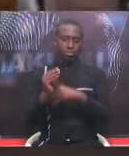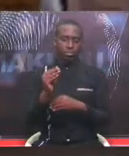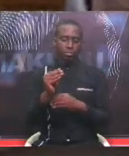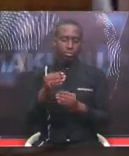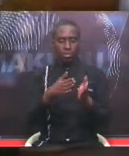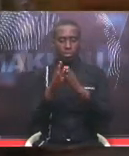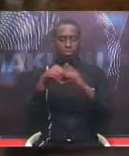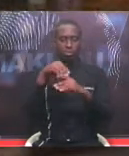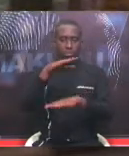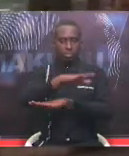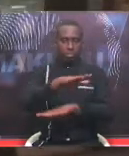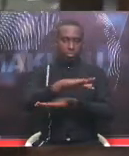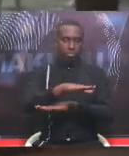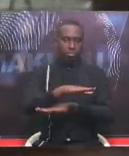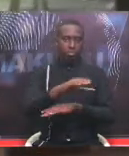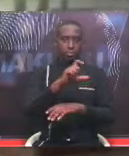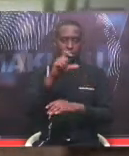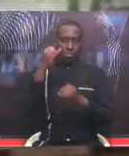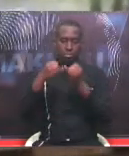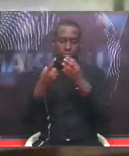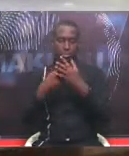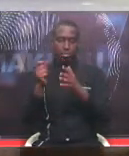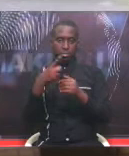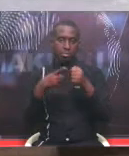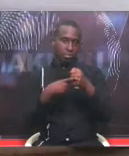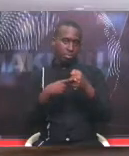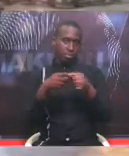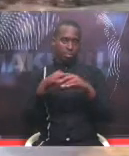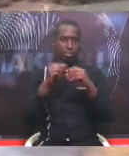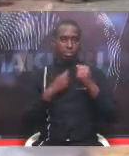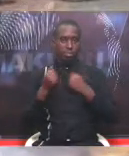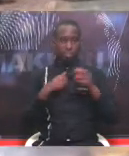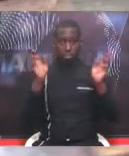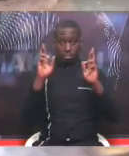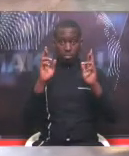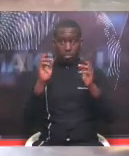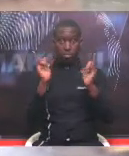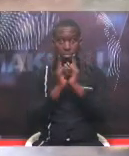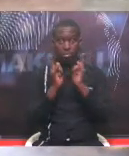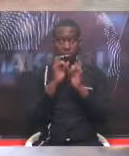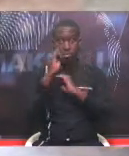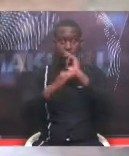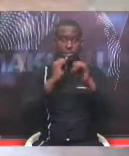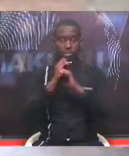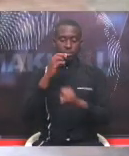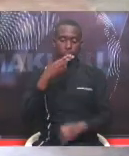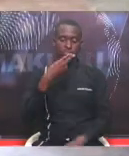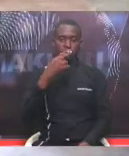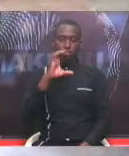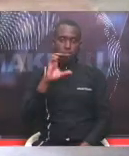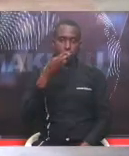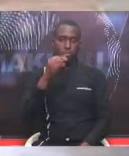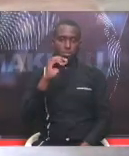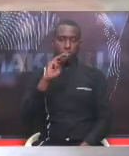y'umugoroba mu mpera z'icyumweru yatangiye mu kwezi kwa gatandatu ubwo Rwanda rwiteguraga kwakira inama mpuzamahanga ya CHOGM itangira mu